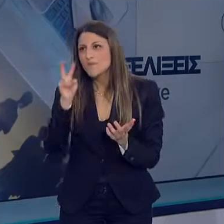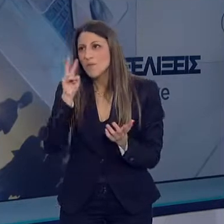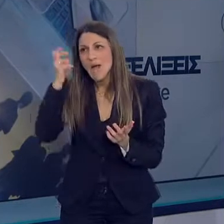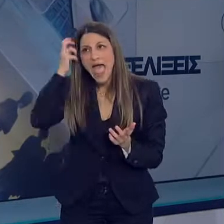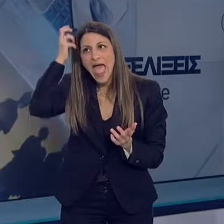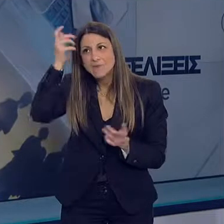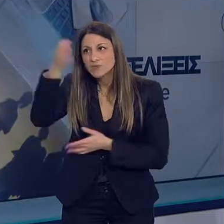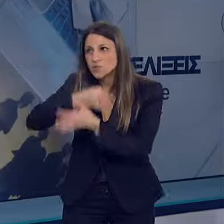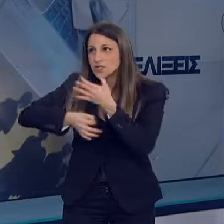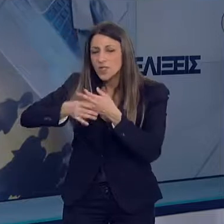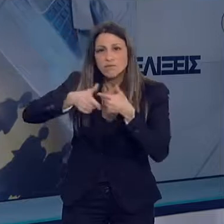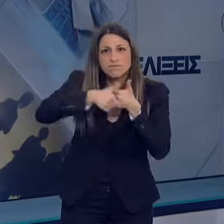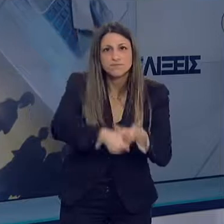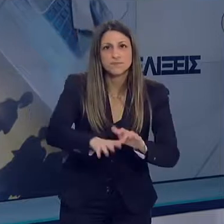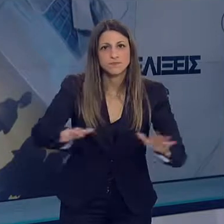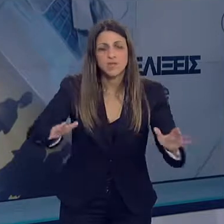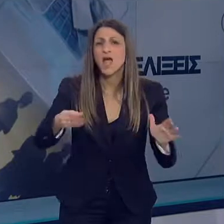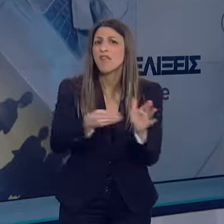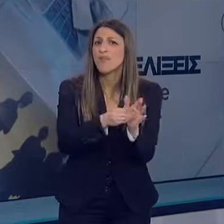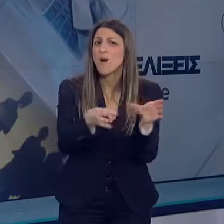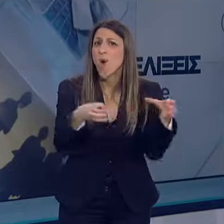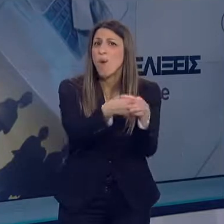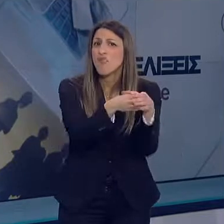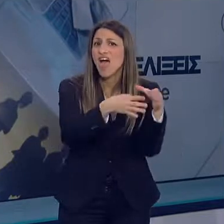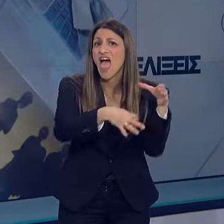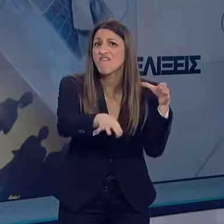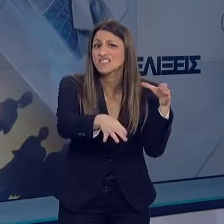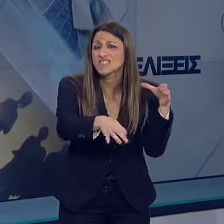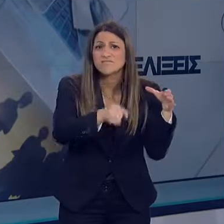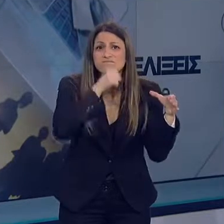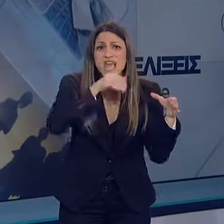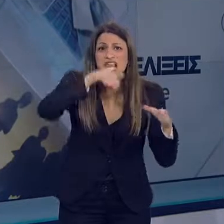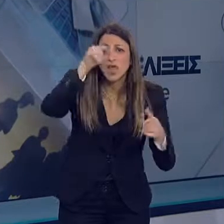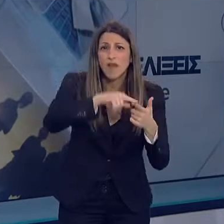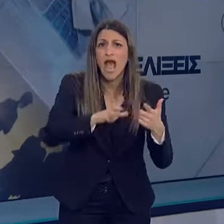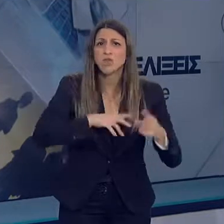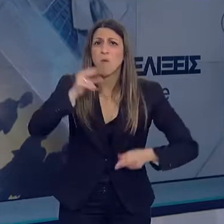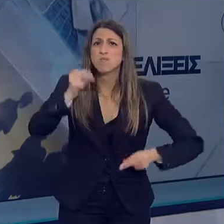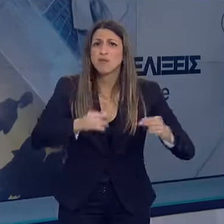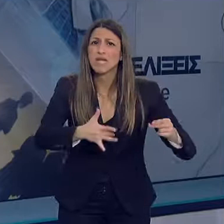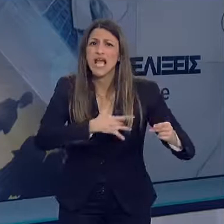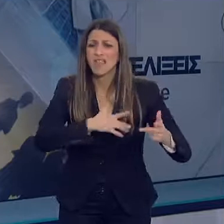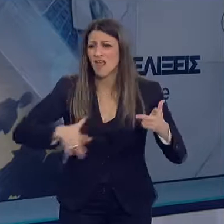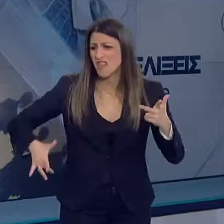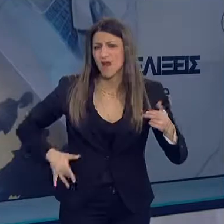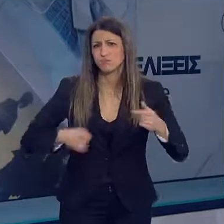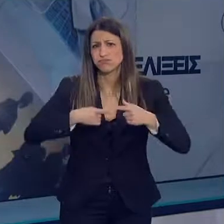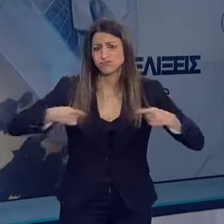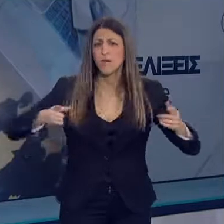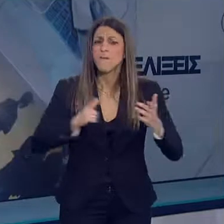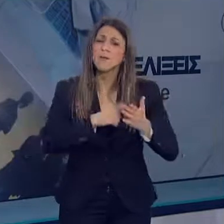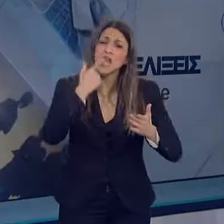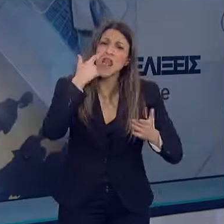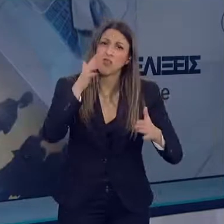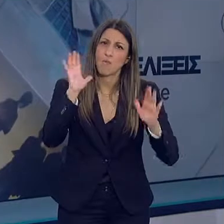όλα τα θέματα, όπως και το θέμα της προσέγγισης των ευπαθών ομάδων. Θα είναι τελευταίες. Κάποιοι λένε ότι θα είναι και στο τέλος του χρόνου. Θα δούμε. Εγώ